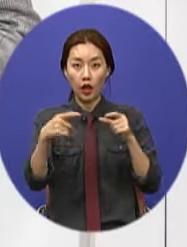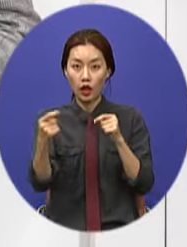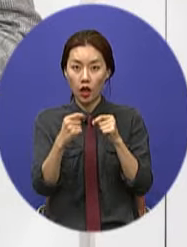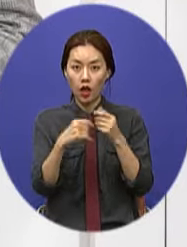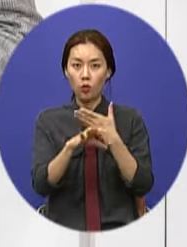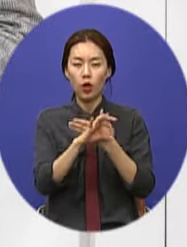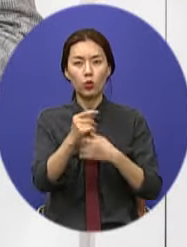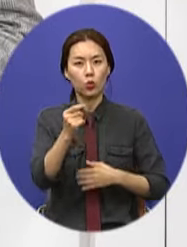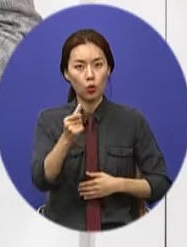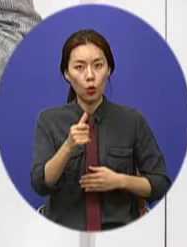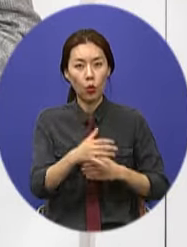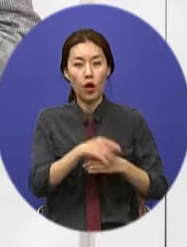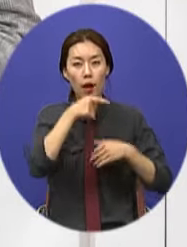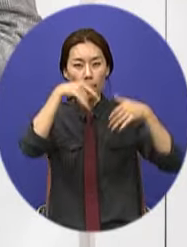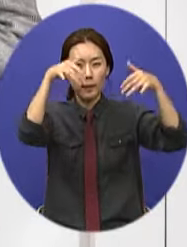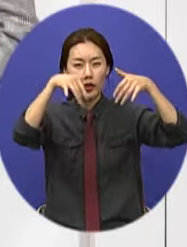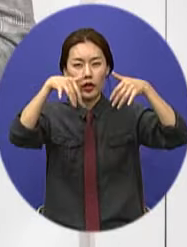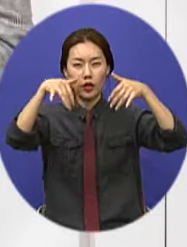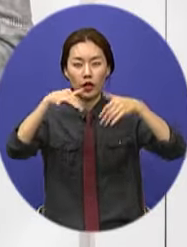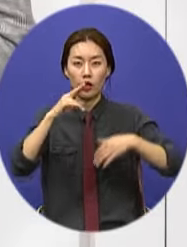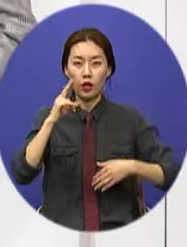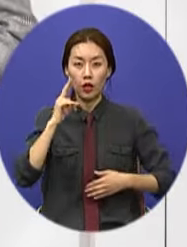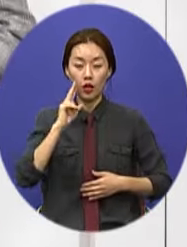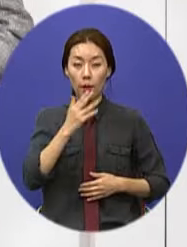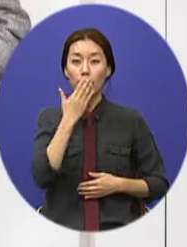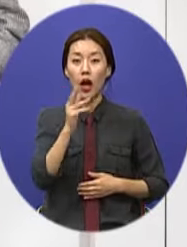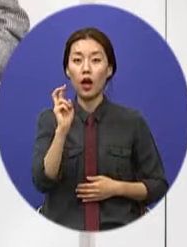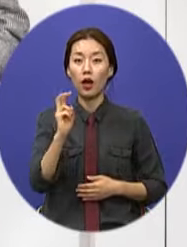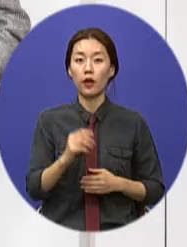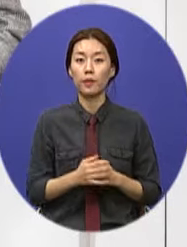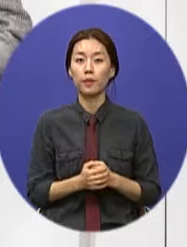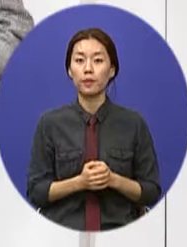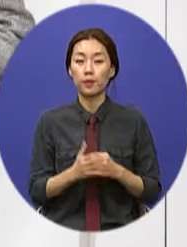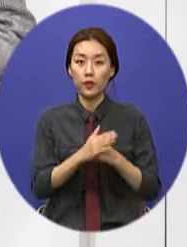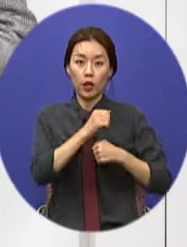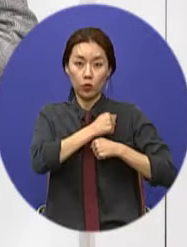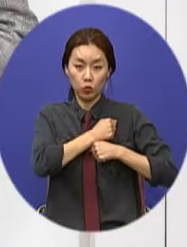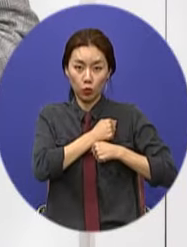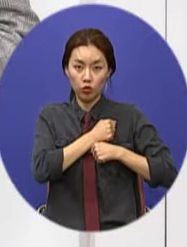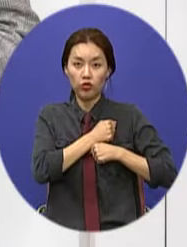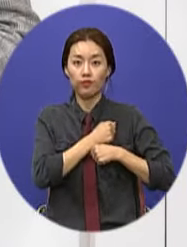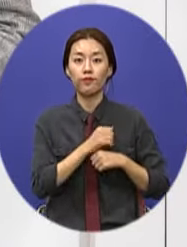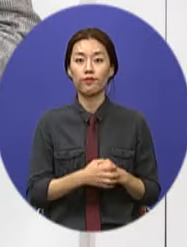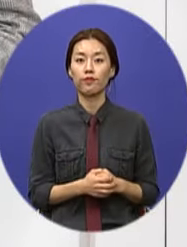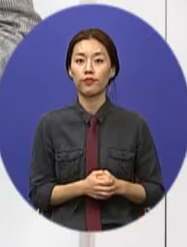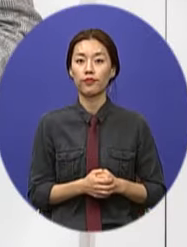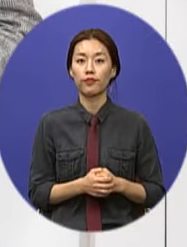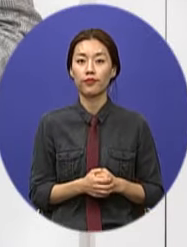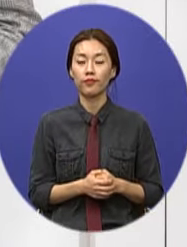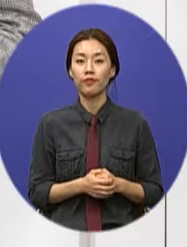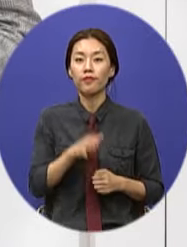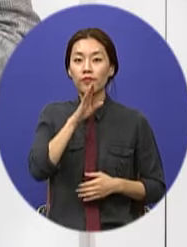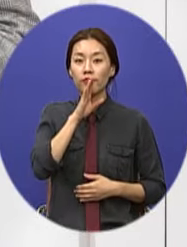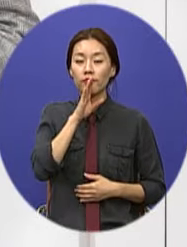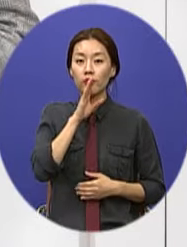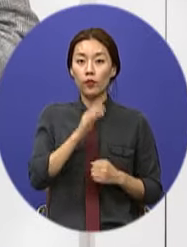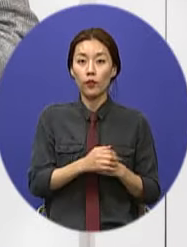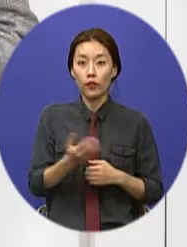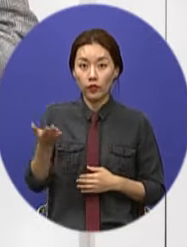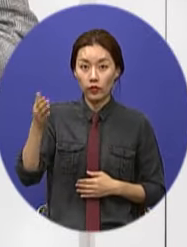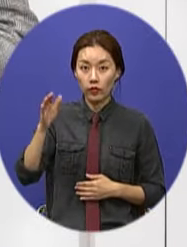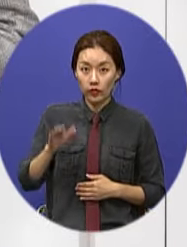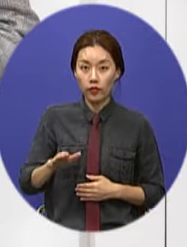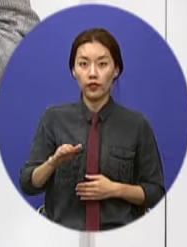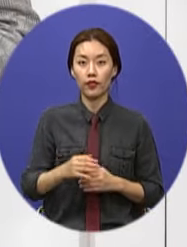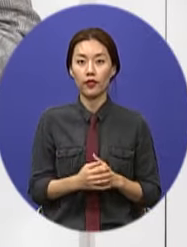분들은 조금 비가 많이 네. 내릴 수가 있으니까 그렇죠. 조심하라 그러시던데. 네, 네 맞아요.